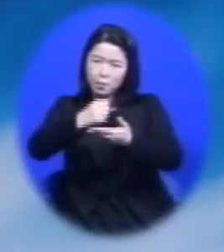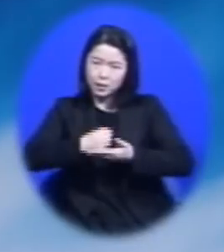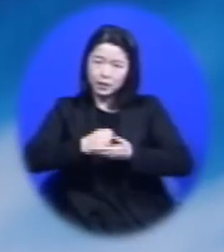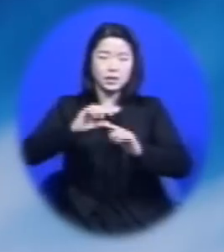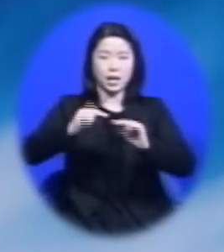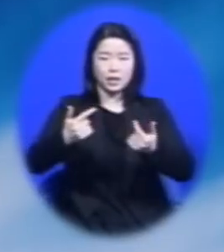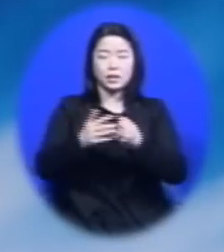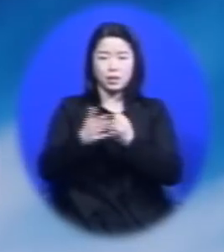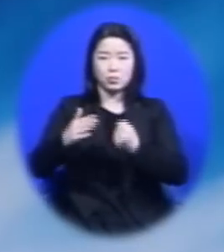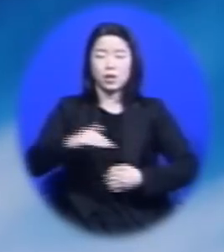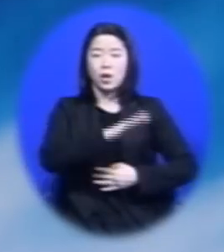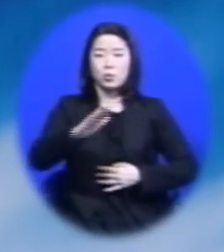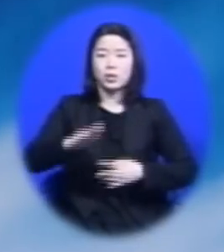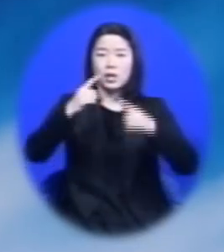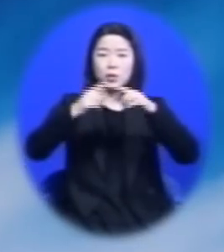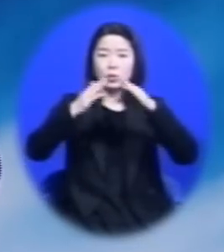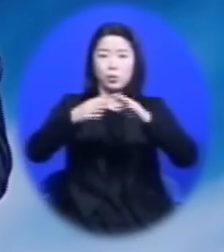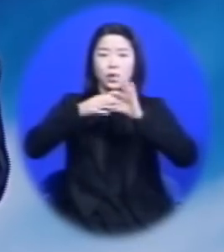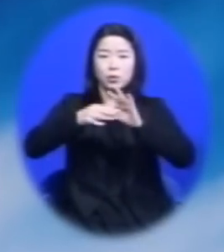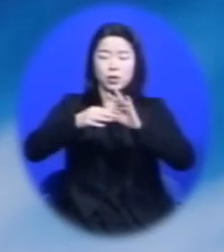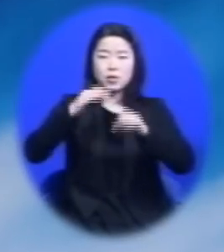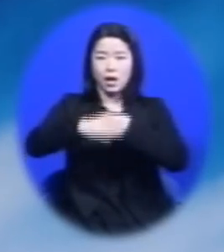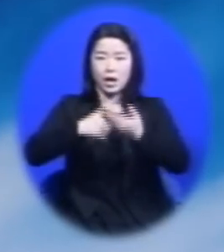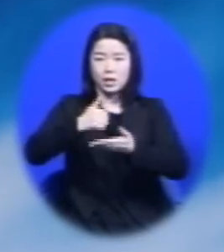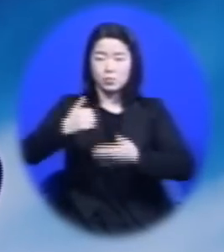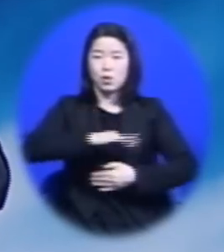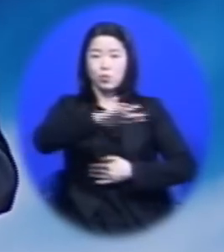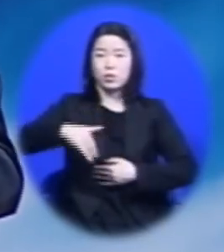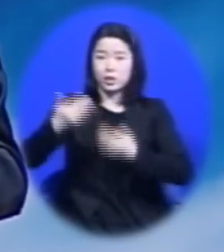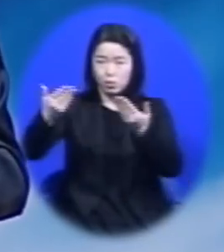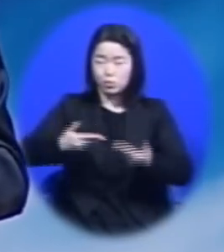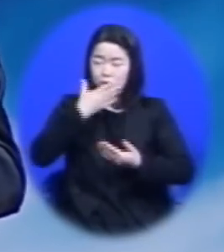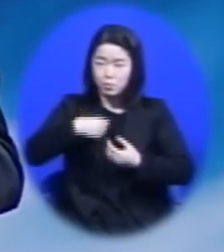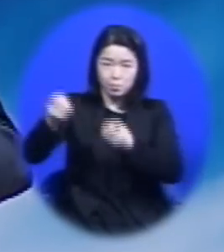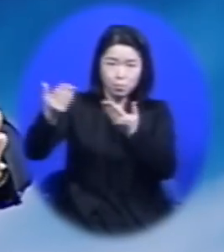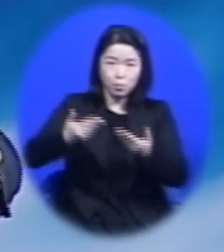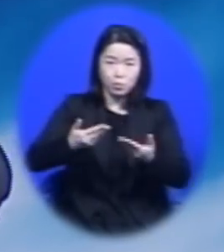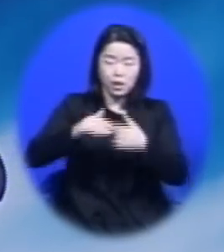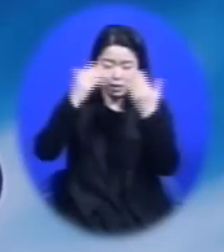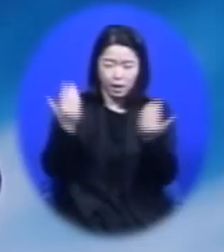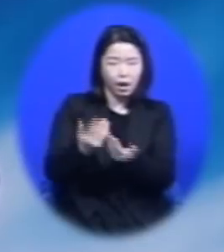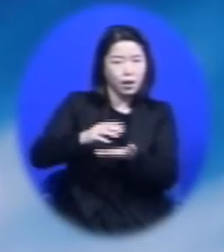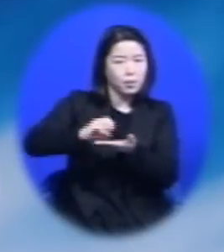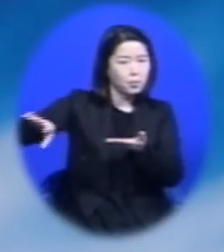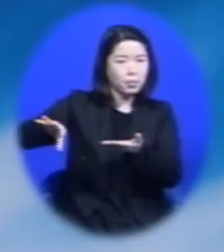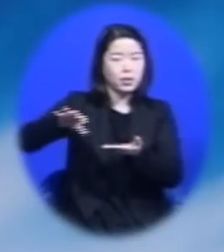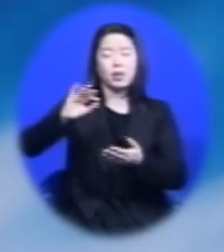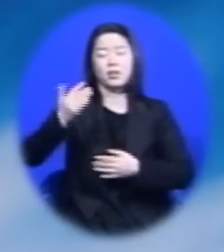않으니까 우리는 교회를 통하여 하나님이 우리에게 주시는 축복을 대부분 다 다 놓쳐버리고